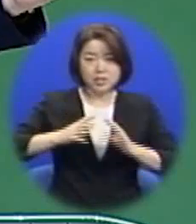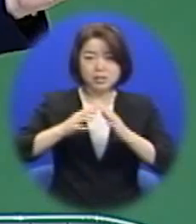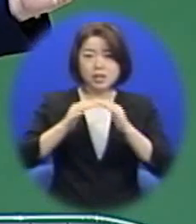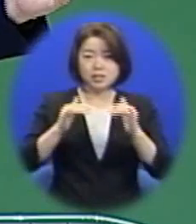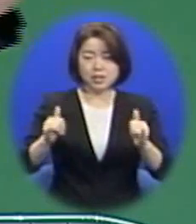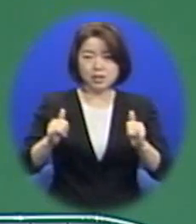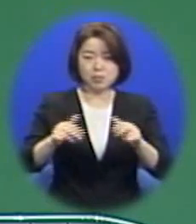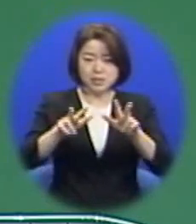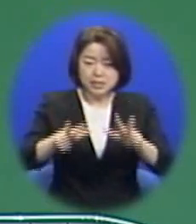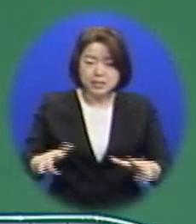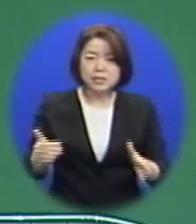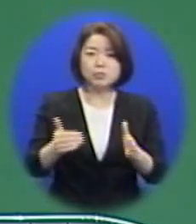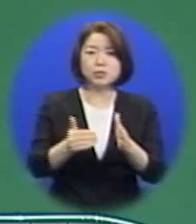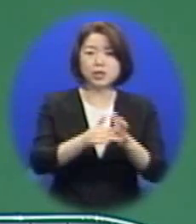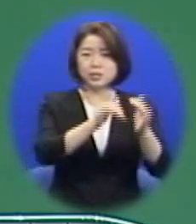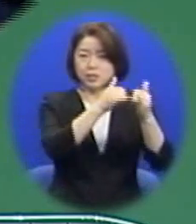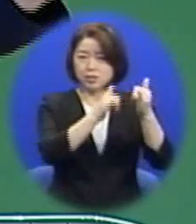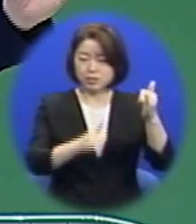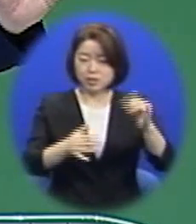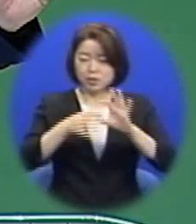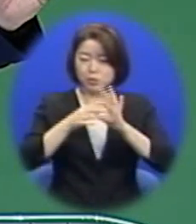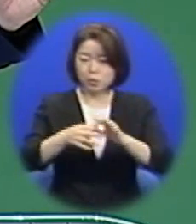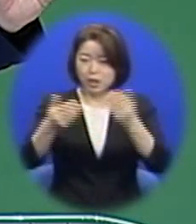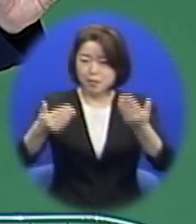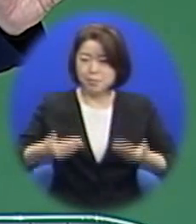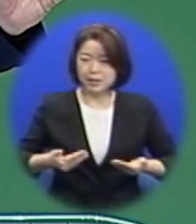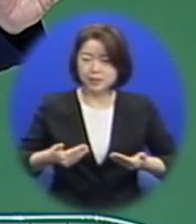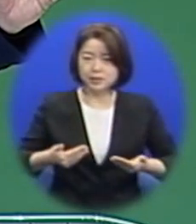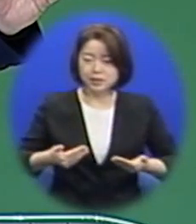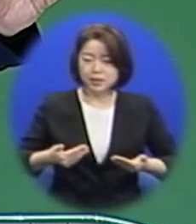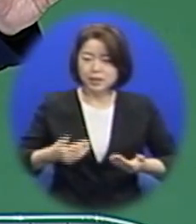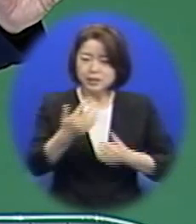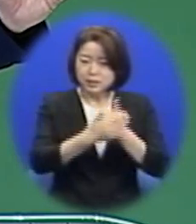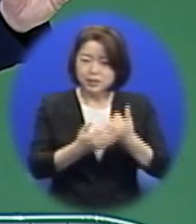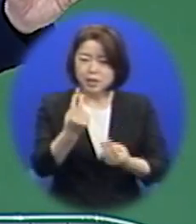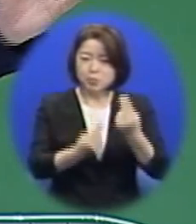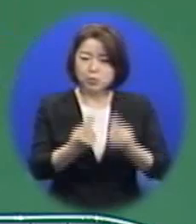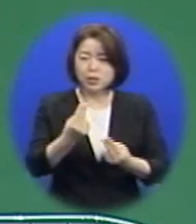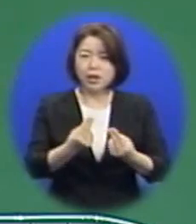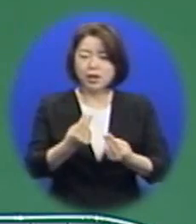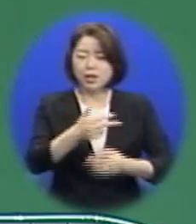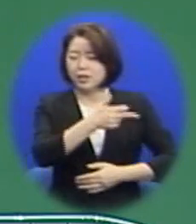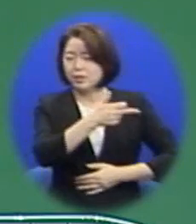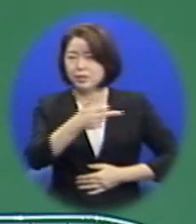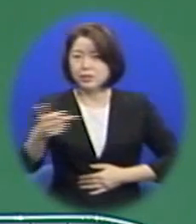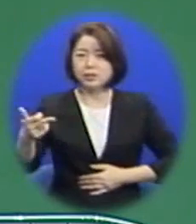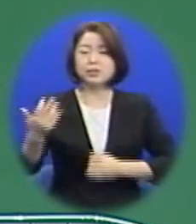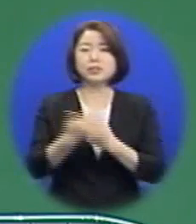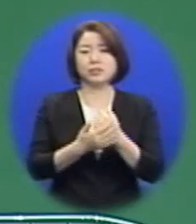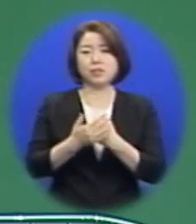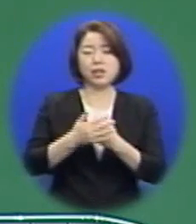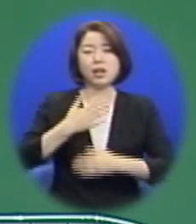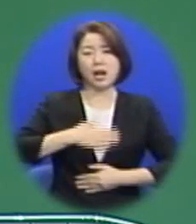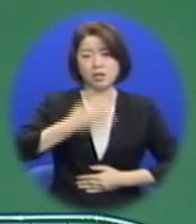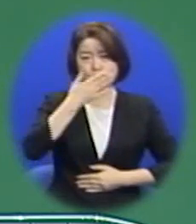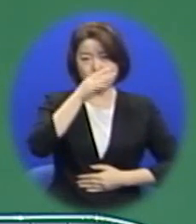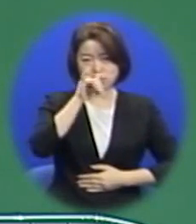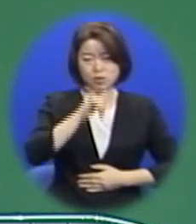역사를 통해서 받은 모든 은혜와 비교할 수 없이 크신 은혜, 그 은혜를 여러분이 알게